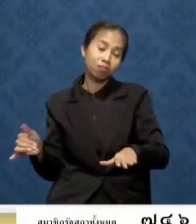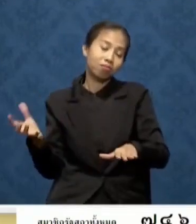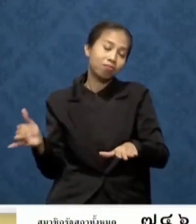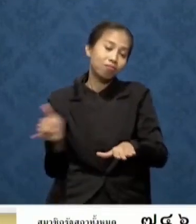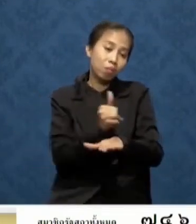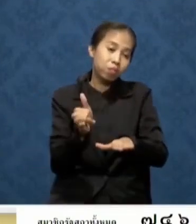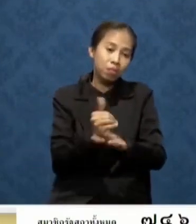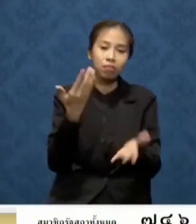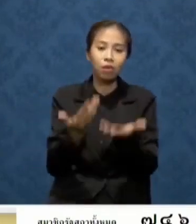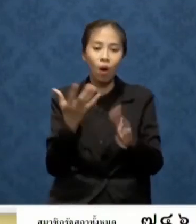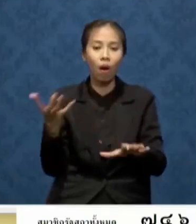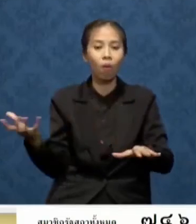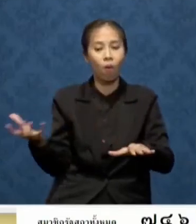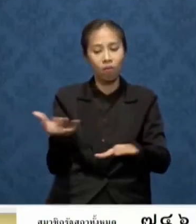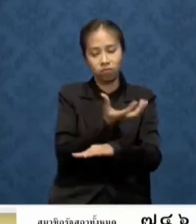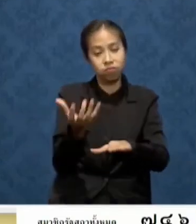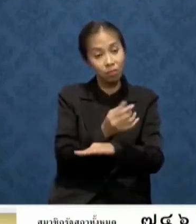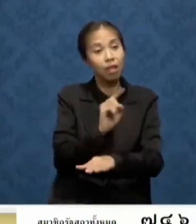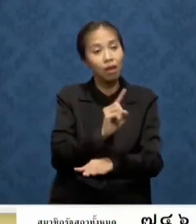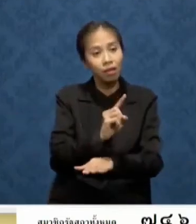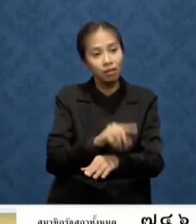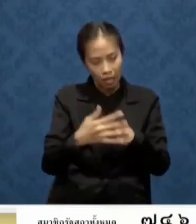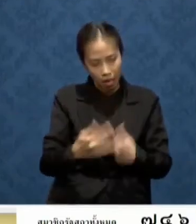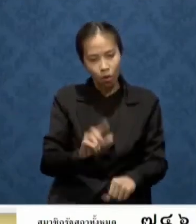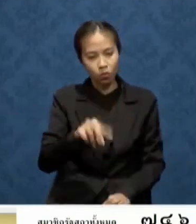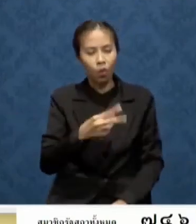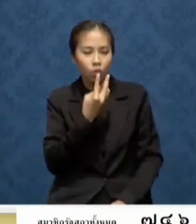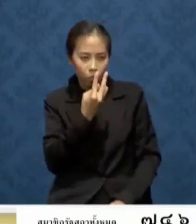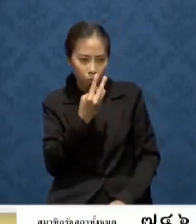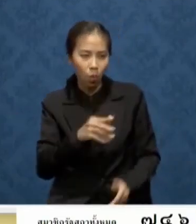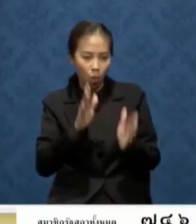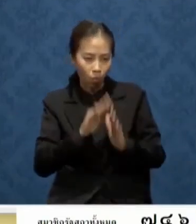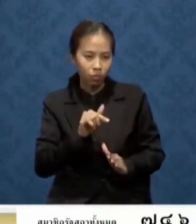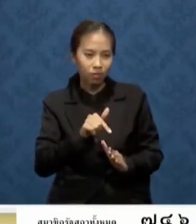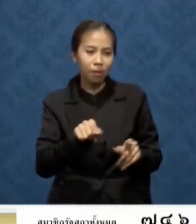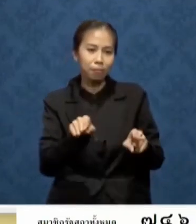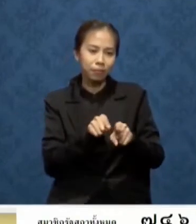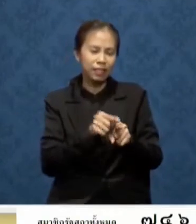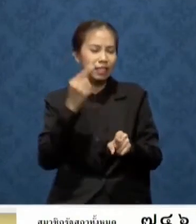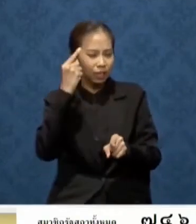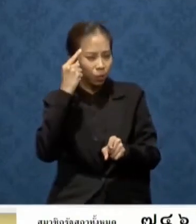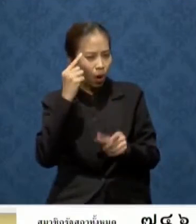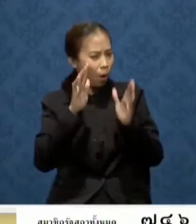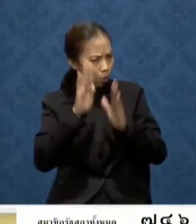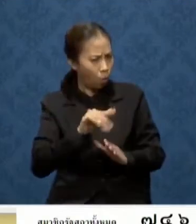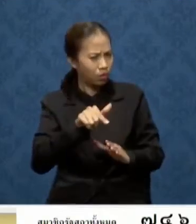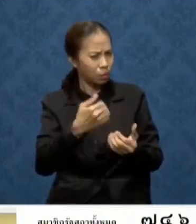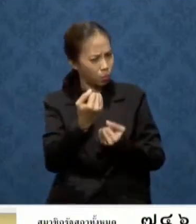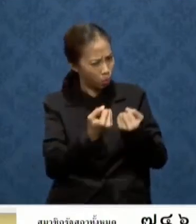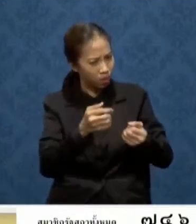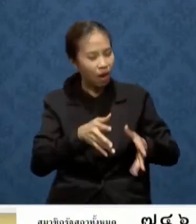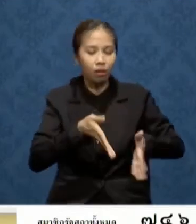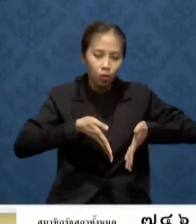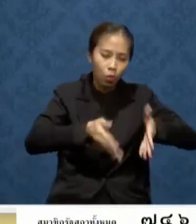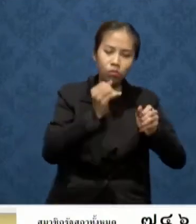ท่านต้องศึกษาความจุของระบบแล้วนำมาเปรยบเทียบกับประมาณการใช้แล้วกปมาณที่คาดการวาจะมคนมาใช้ไม่ใช่สร้าง